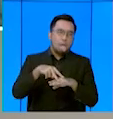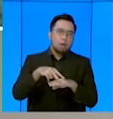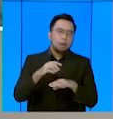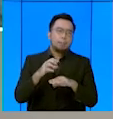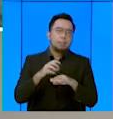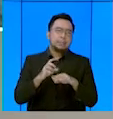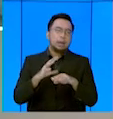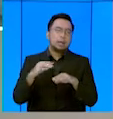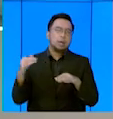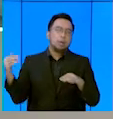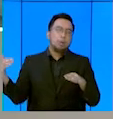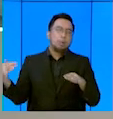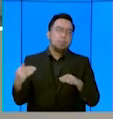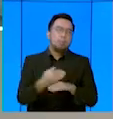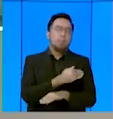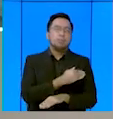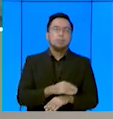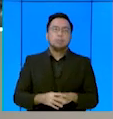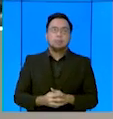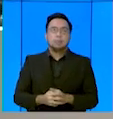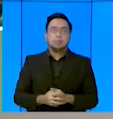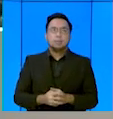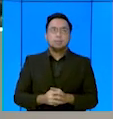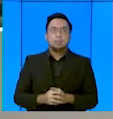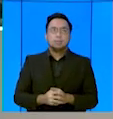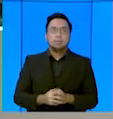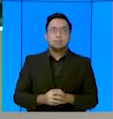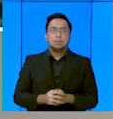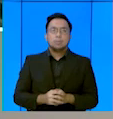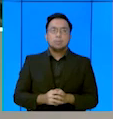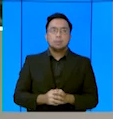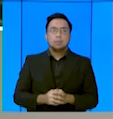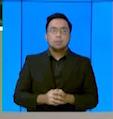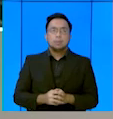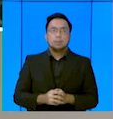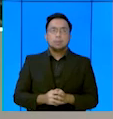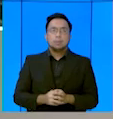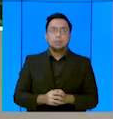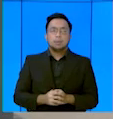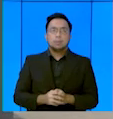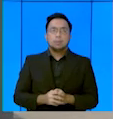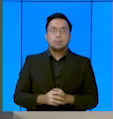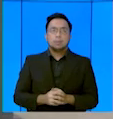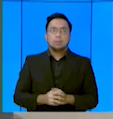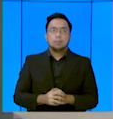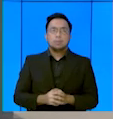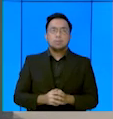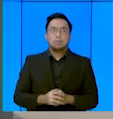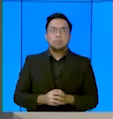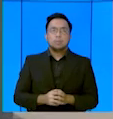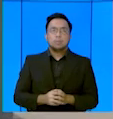besi yang dibawa ini jatuh ke area rel stasiun MRT yang ada di daerah Blok M. Dari